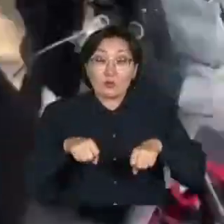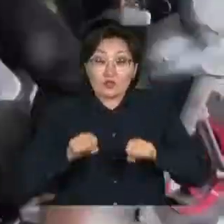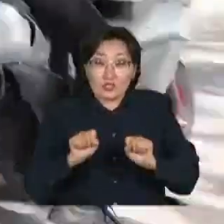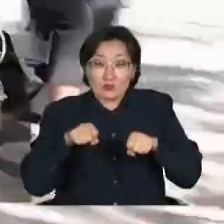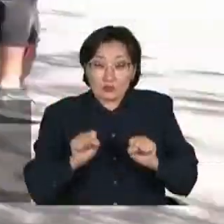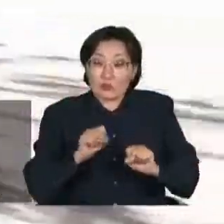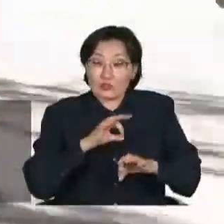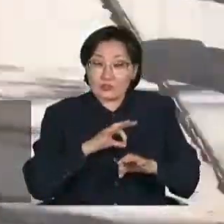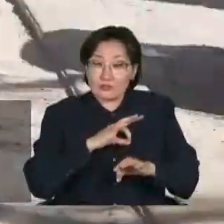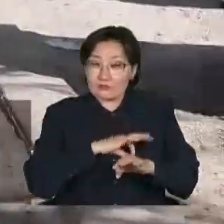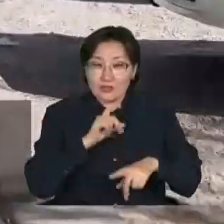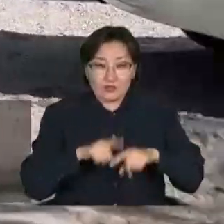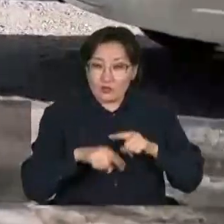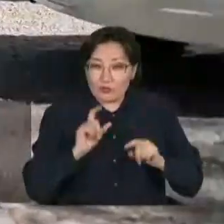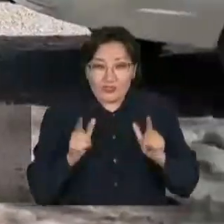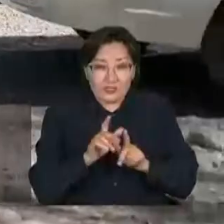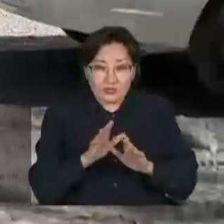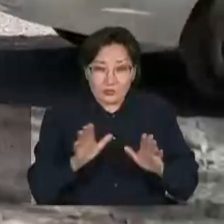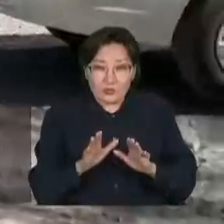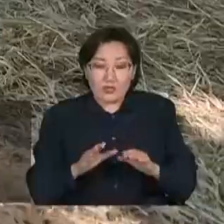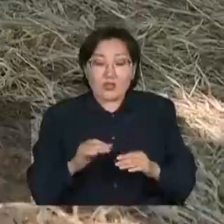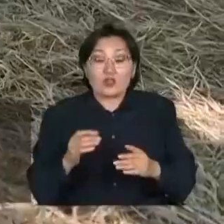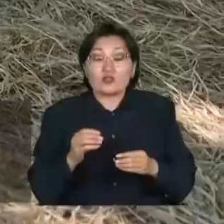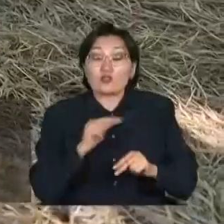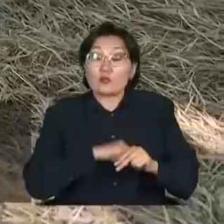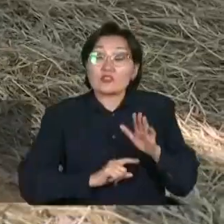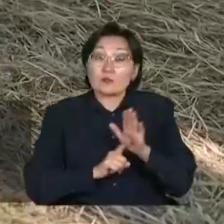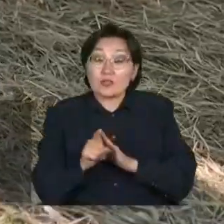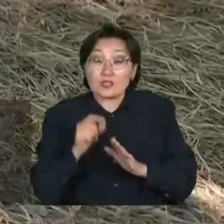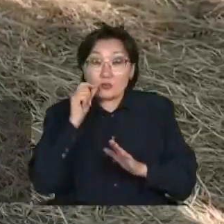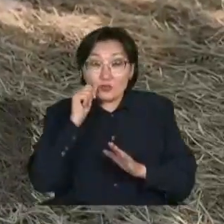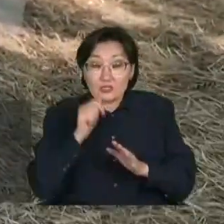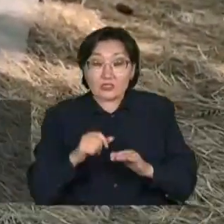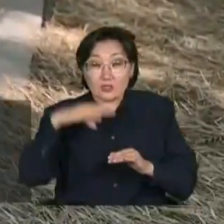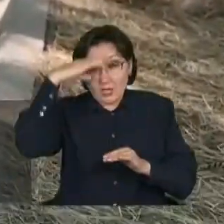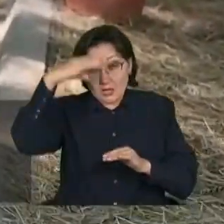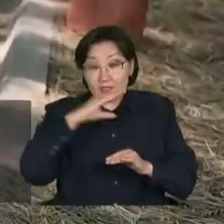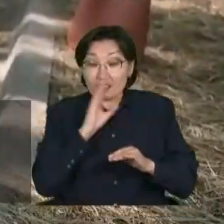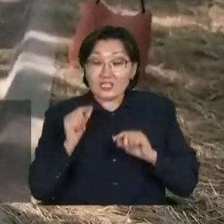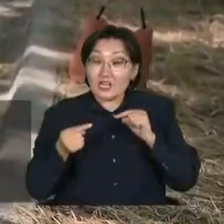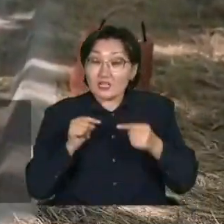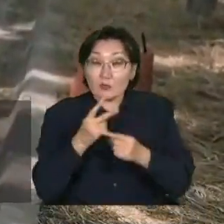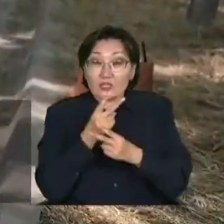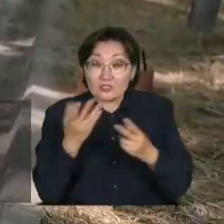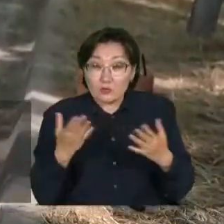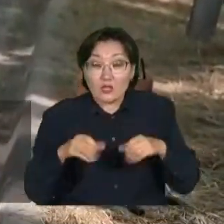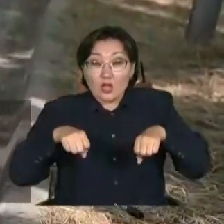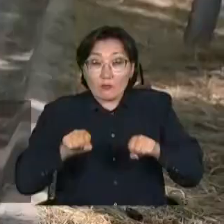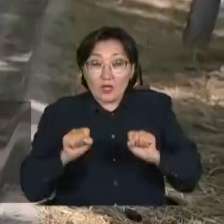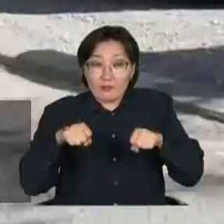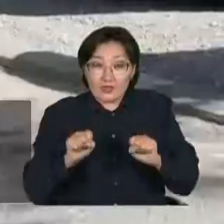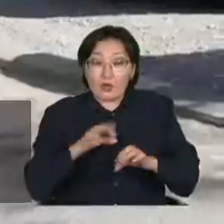көлік айдағанын жақындары құптамаған. Күн көрудің қамына кіріскен жігіт ата-ана қарсылығына қарамастан мопед